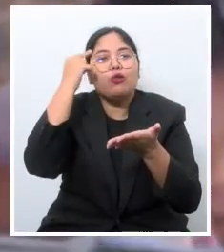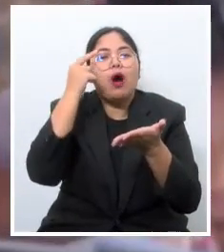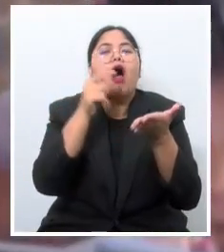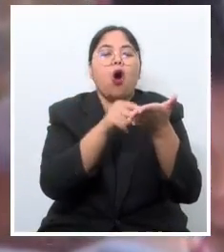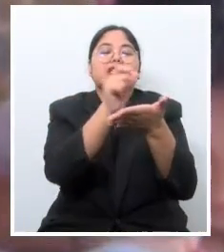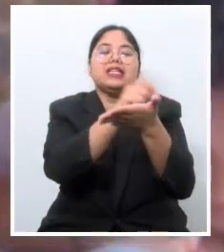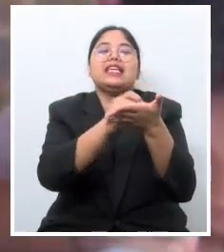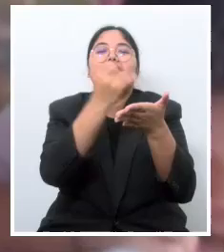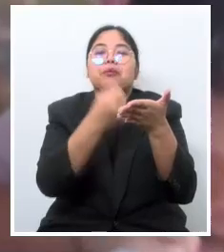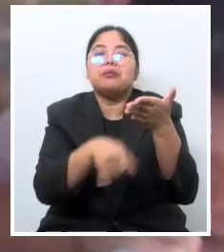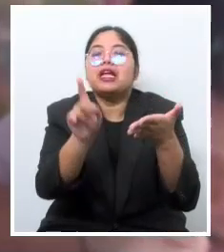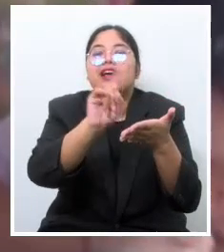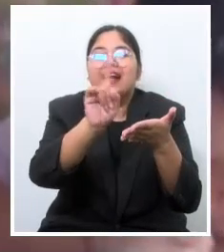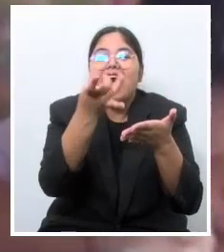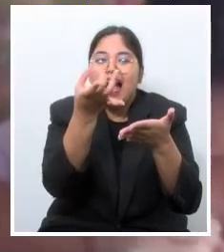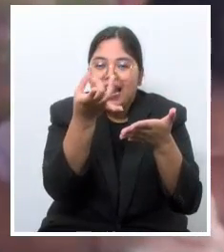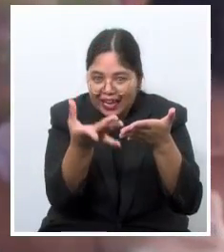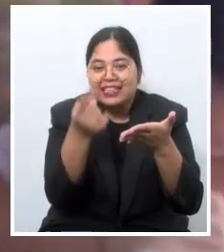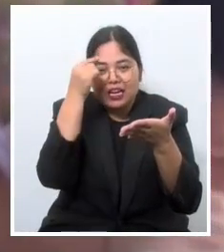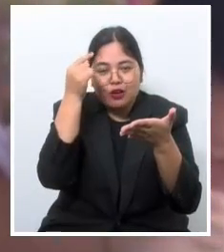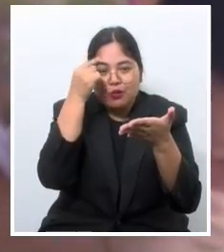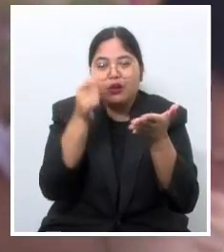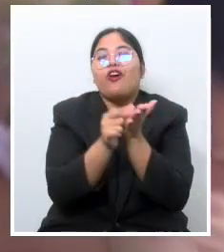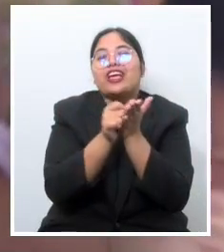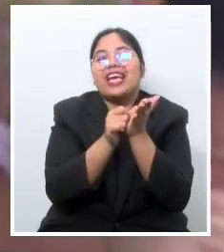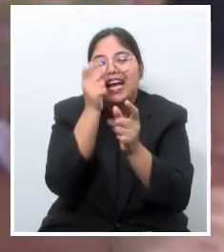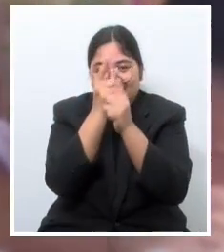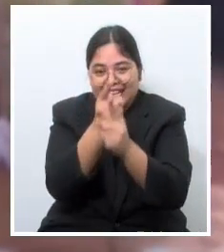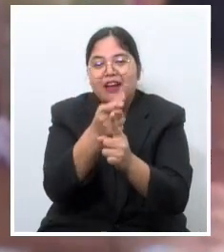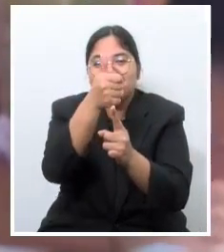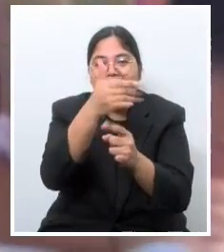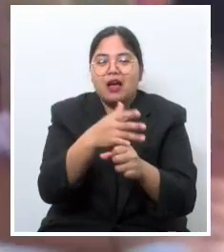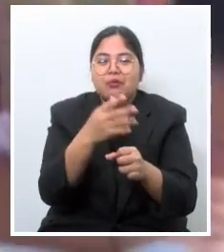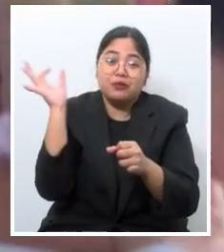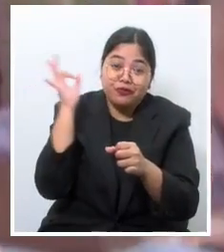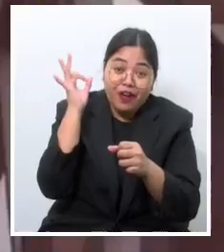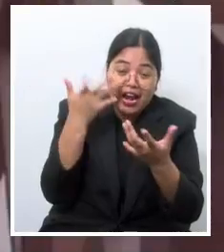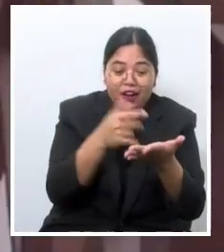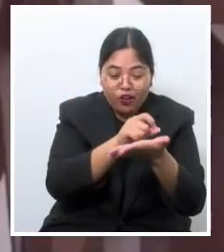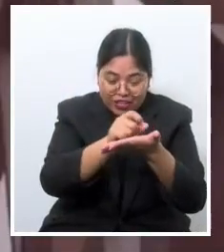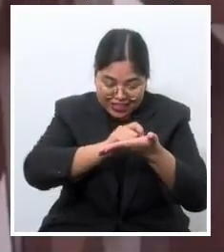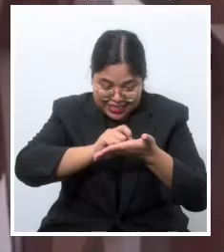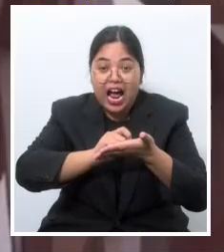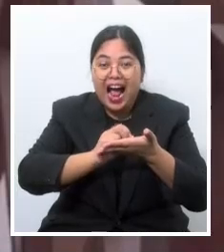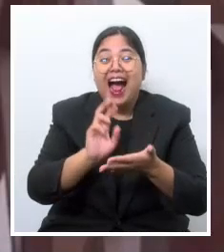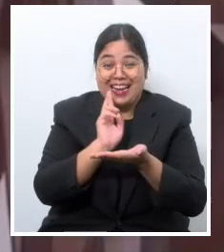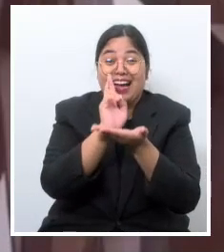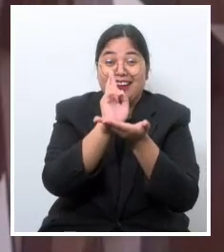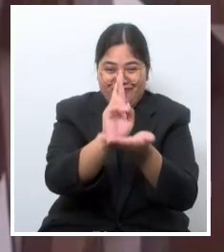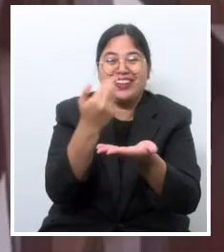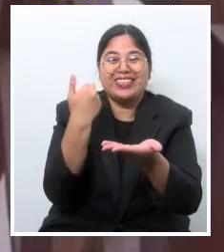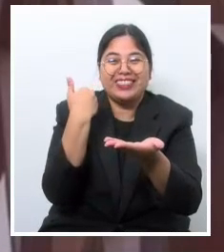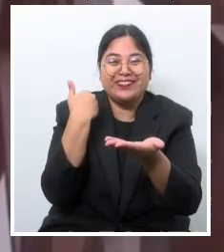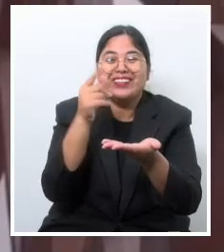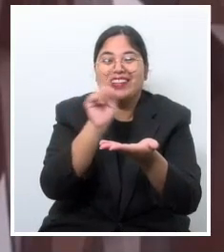เองเขียนผิดนั้นเขียนที่ถูกต้องนคือตัวไหนหลังจากที่อ่าเขียนตามคำบอกเสร็จแล้วกลางวันเด็กๆก็จะอ่า